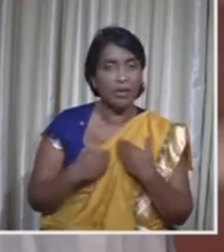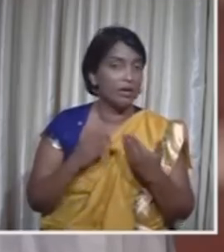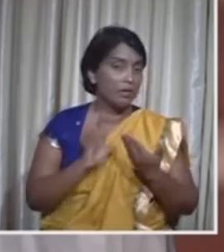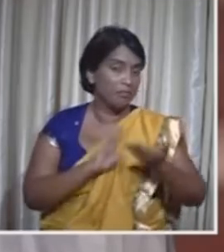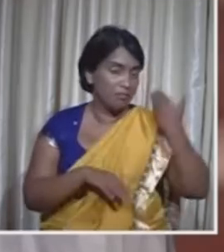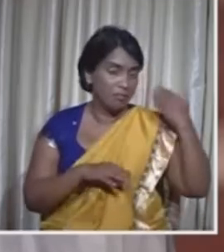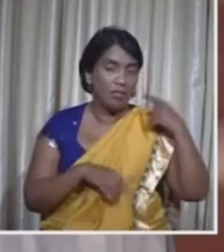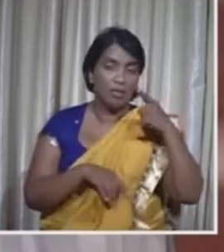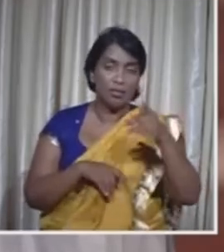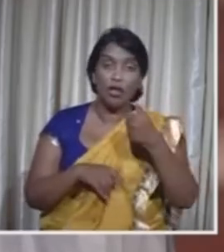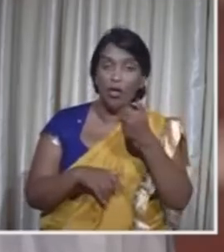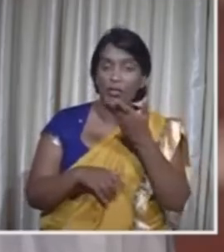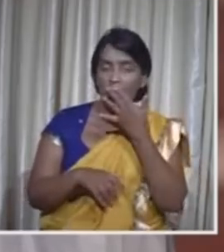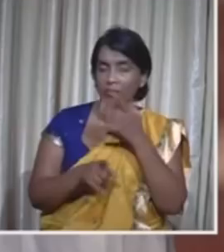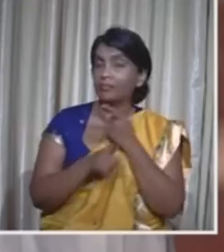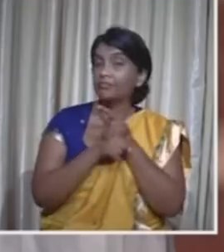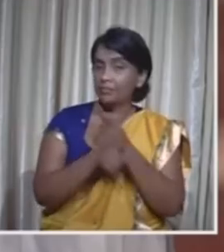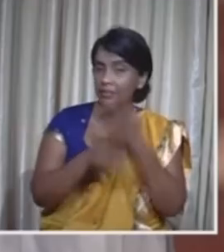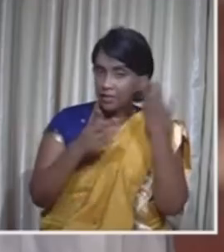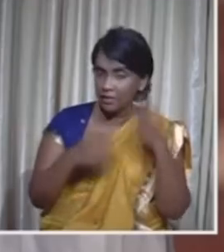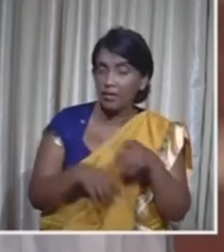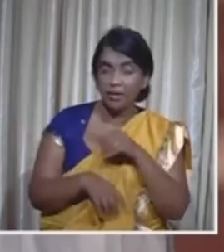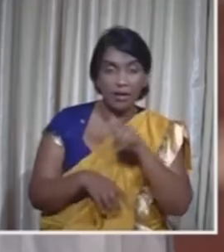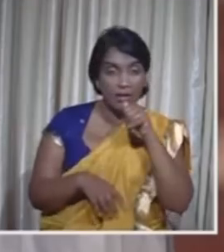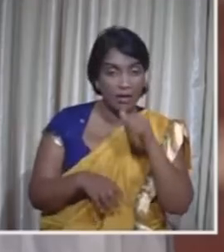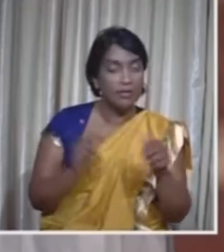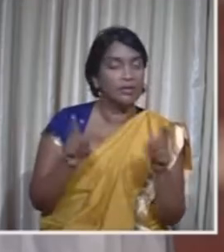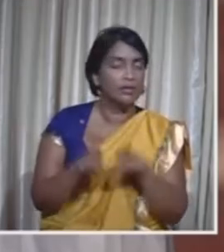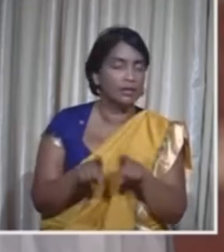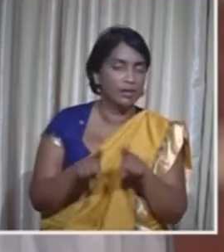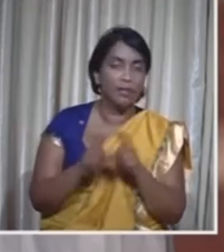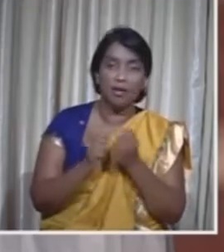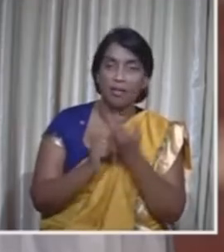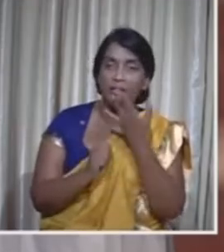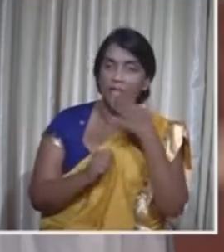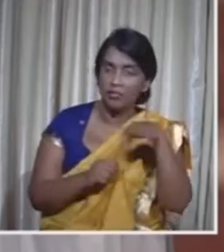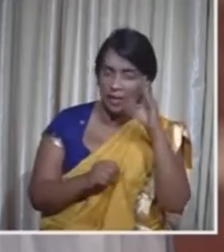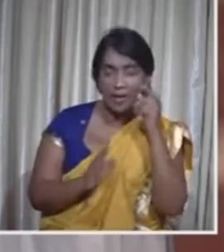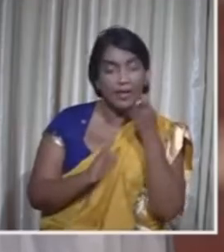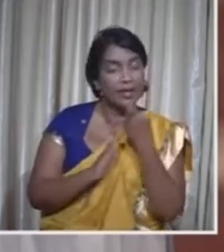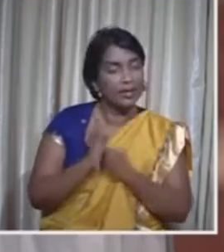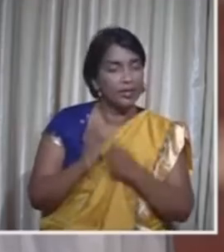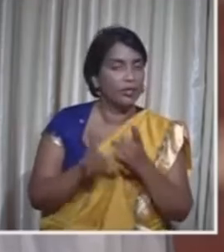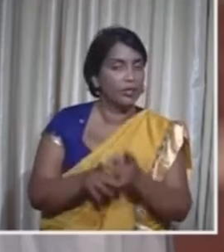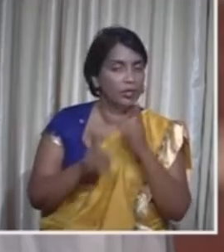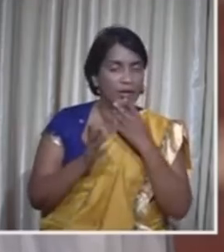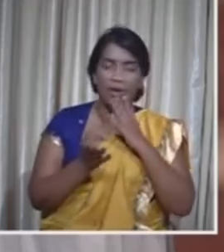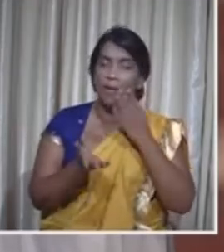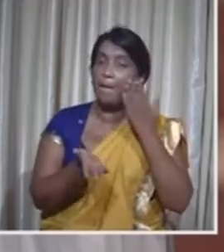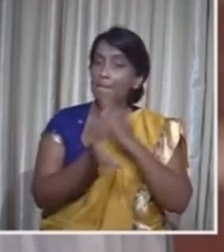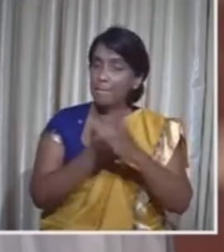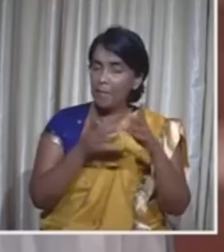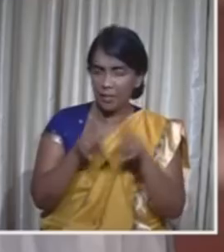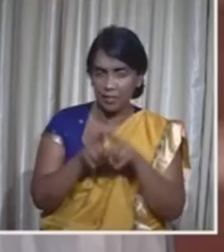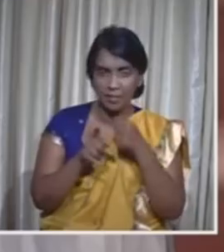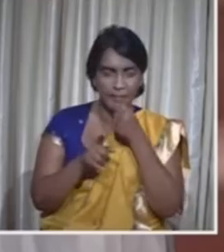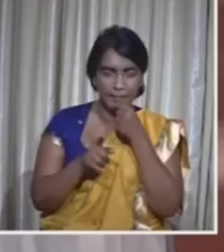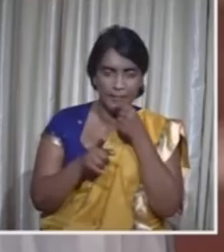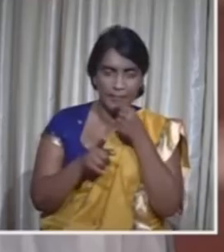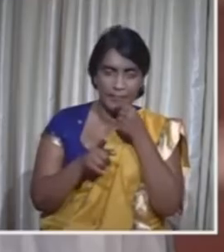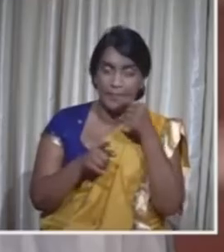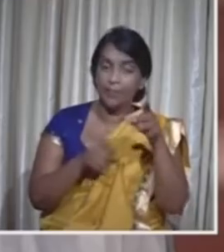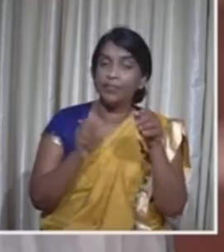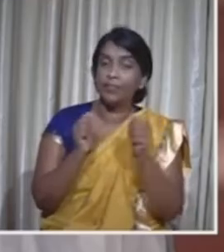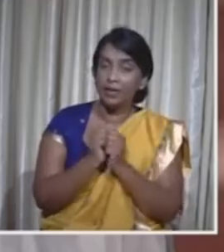தந்திருக்கிறது. அதை சரியாக கற்றுக்கொண்டு நீதியின் அடிப்படையில், நீங்கள் செய்து கொண்ட தவறுகளின் அடிப்படையில், குற்றங்களை உணர்ந்து